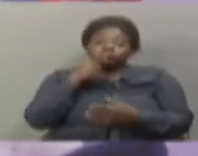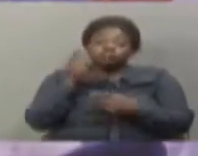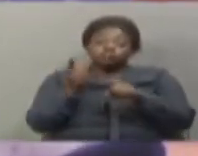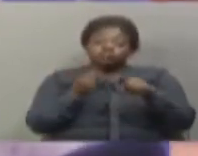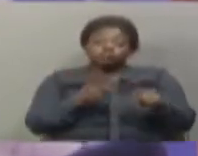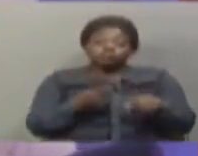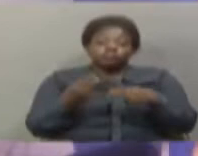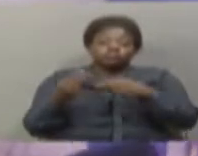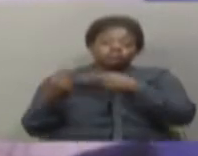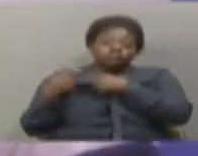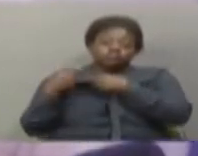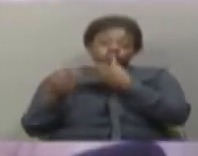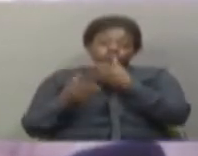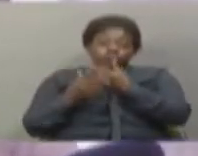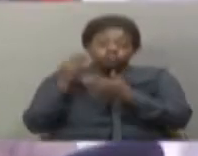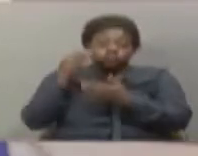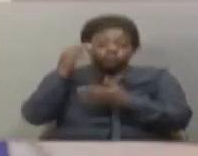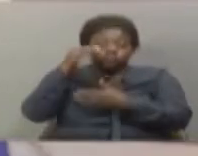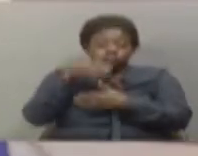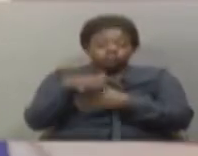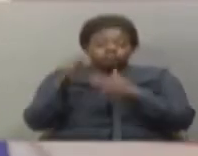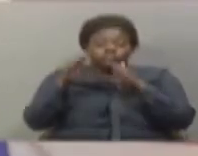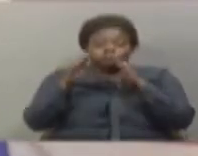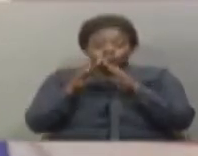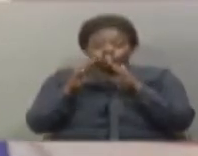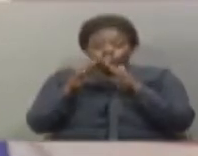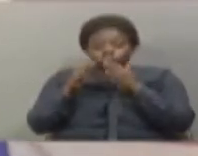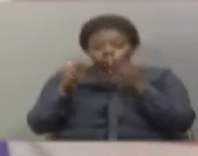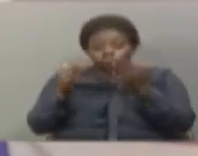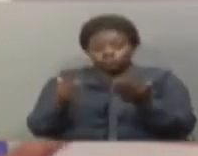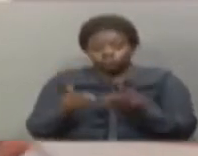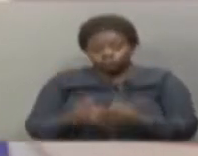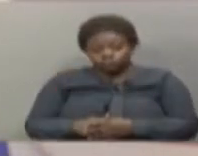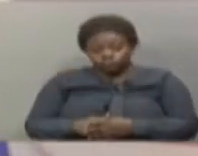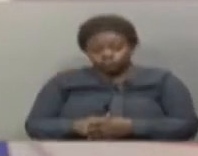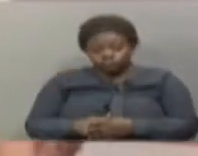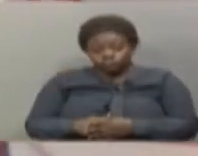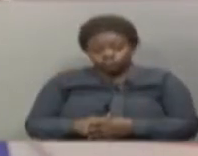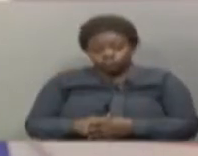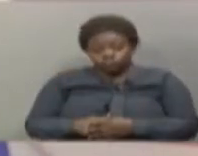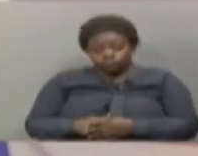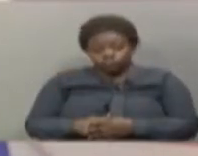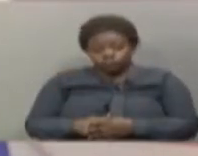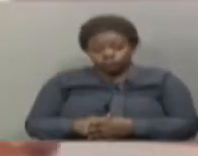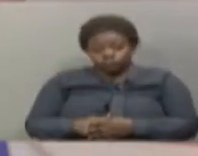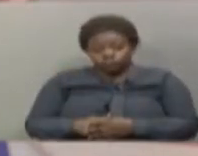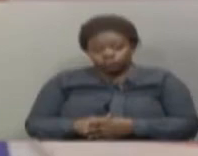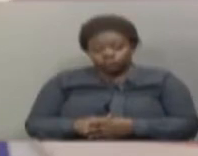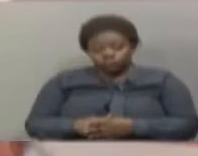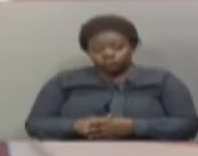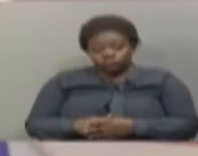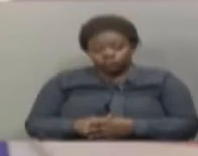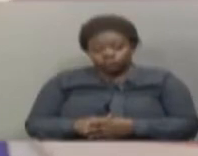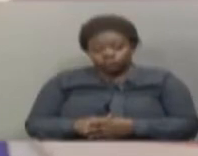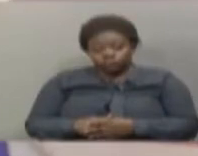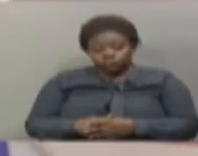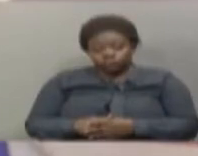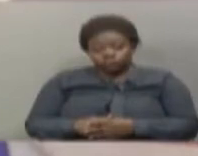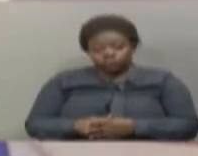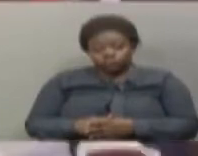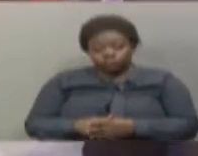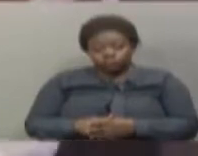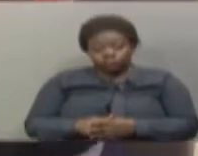obuvunaanyizibwa obw'okulabirira amaka. Gwe muzaana olina tayimu n'omwana oyo oba n'abaana abo n'omerako ebigambo by'oyogera